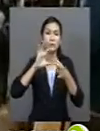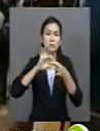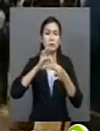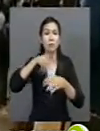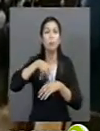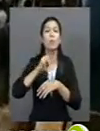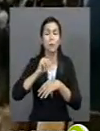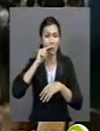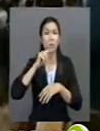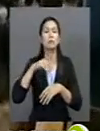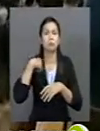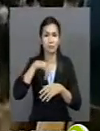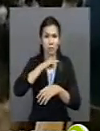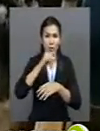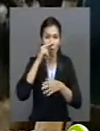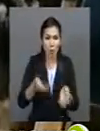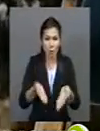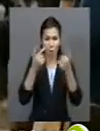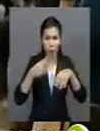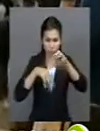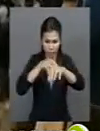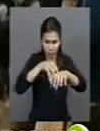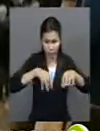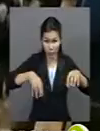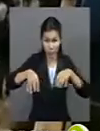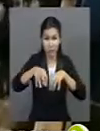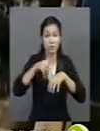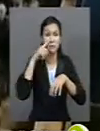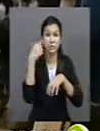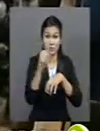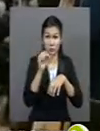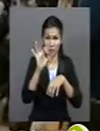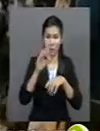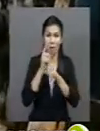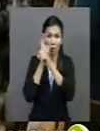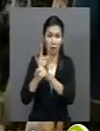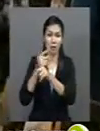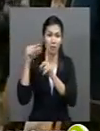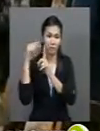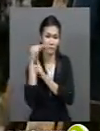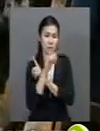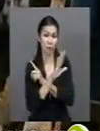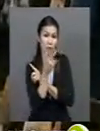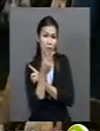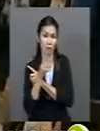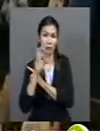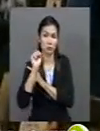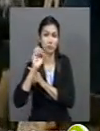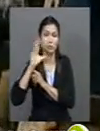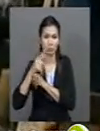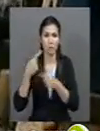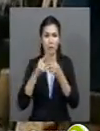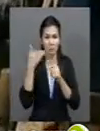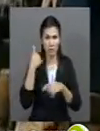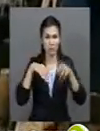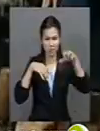ข้าไปรื้อถอนรีสอร์ท19แห่งครับตามคำสั่งของคสช.แต่ปรากฏว่ามีเพียงแค่3แห่งเท่านั้น